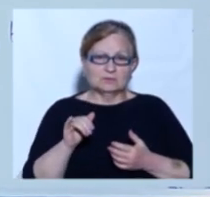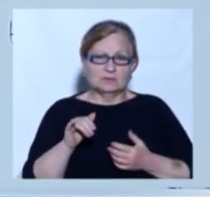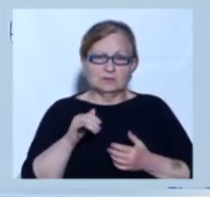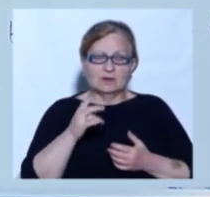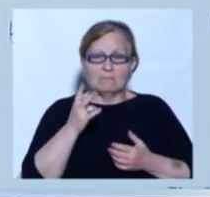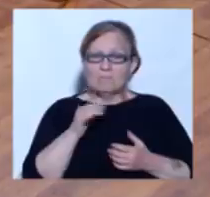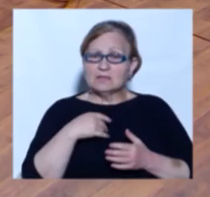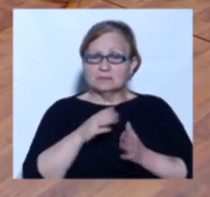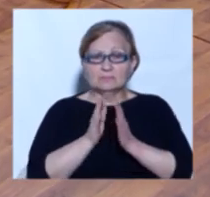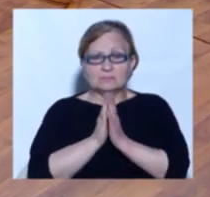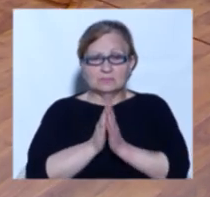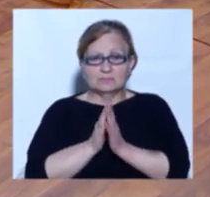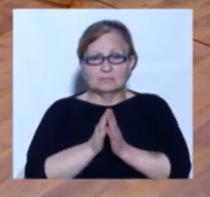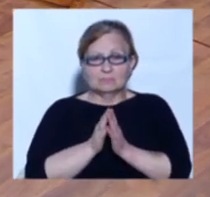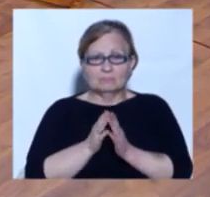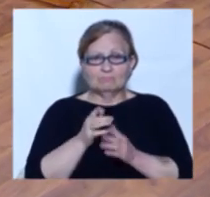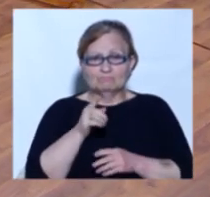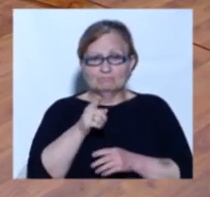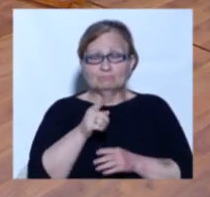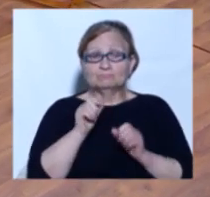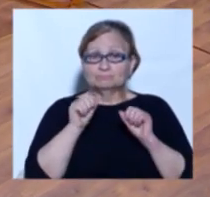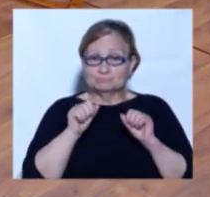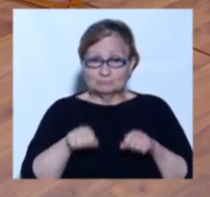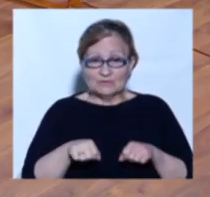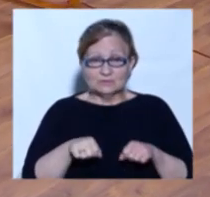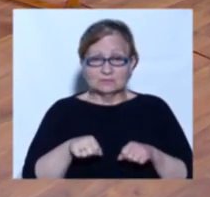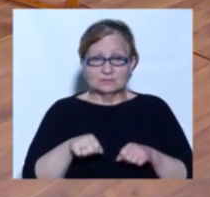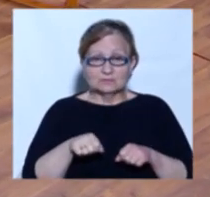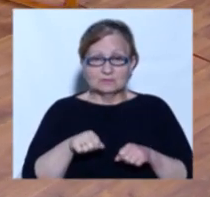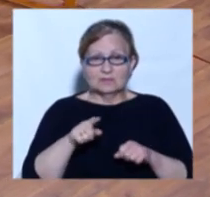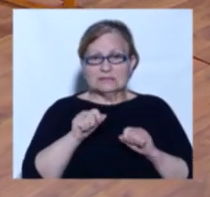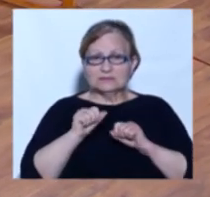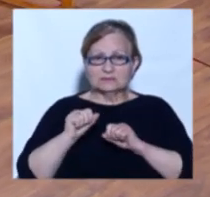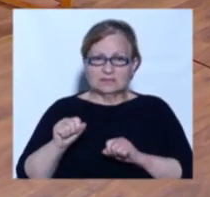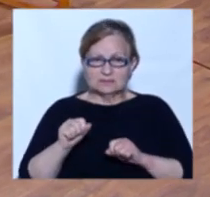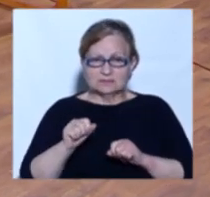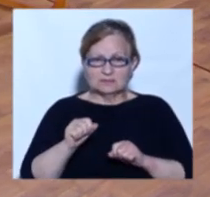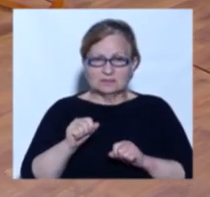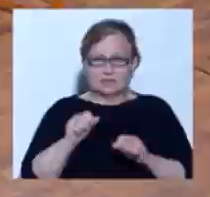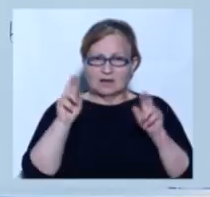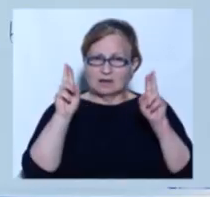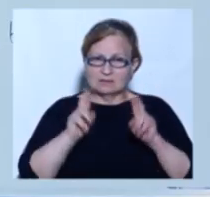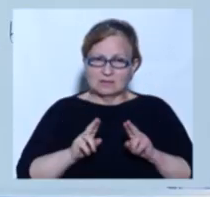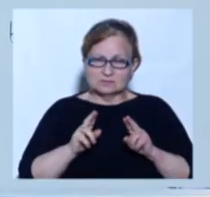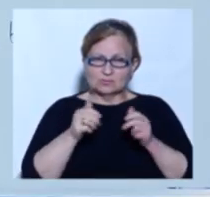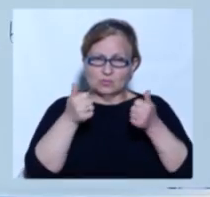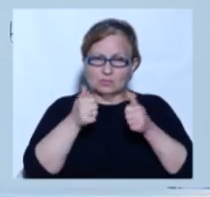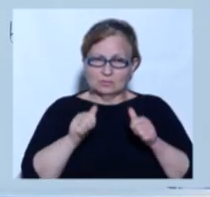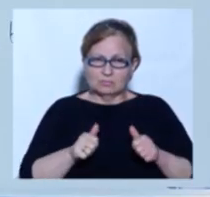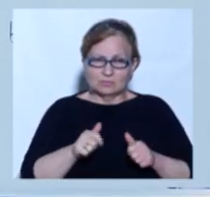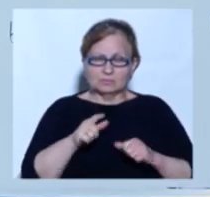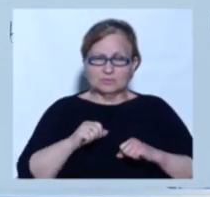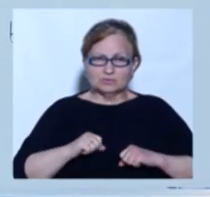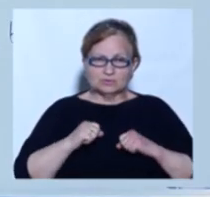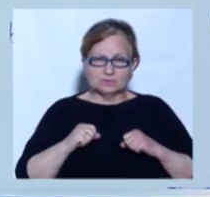ჩემი თხოვნა იქნება, ბუნებრივია, თუ ამას შეძლებ, რომ დაიცვა კლასიკური ჰაიკუს ფორმა და